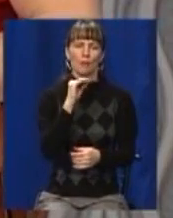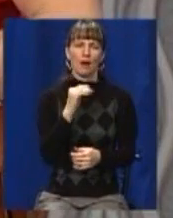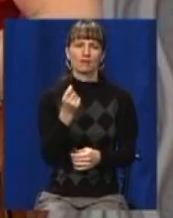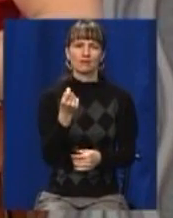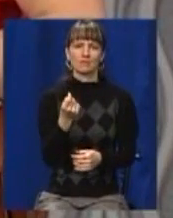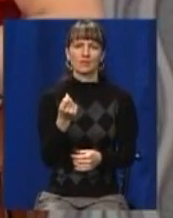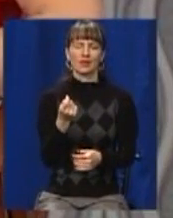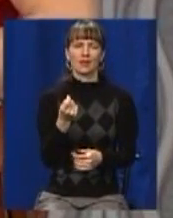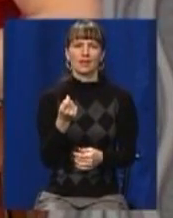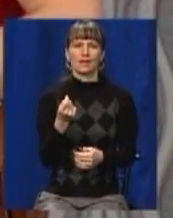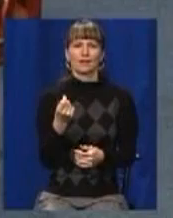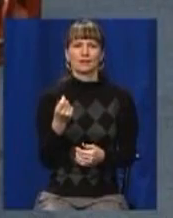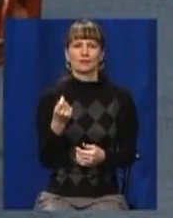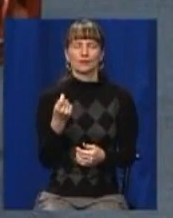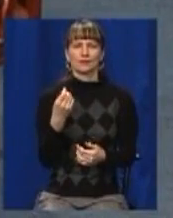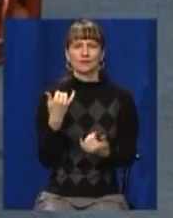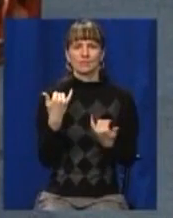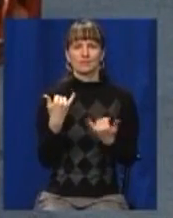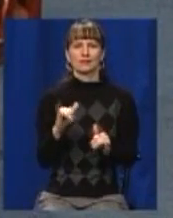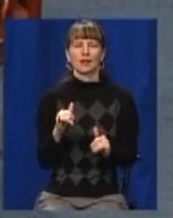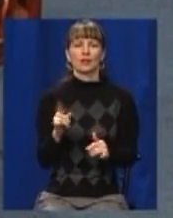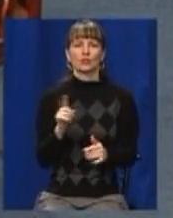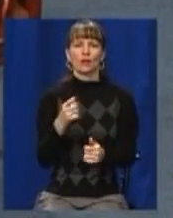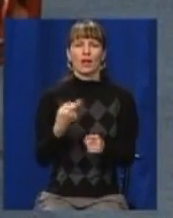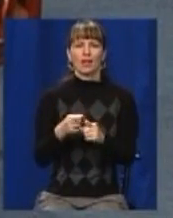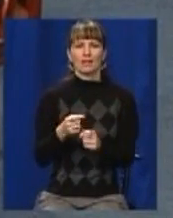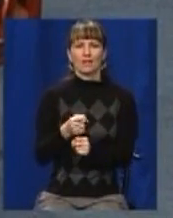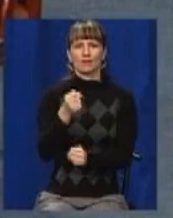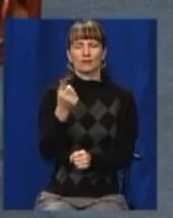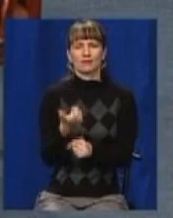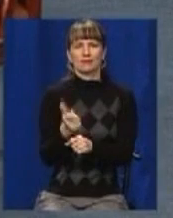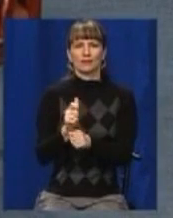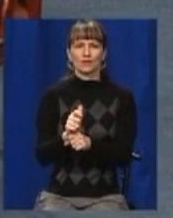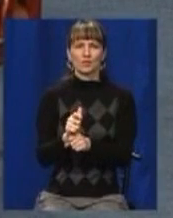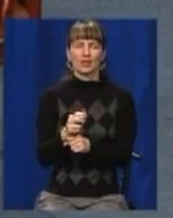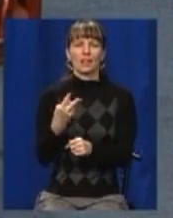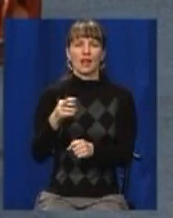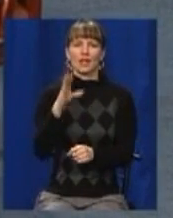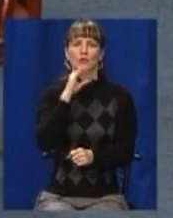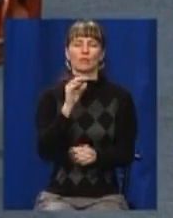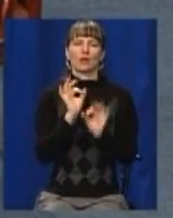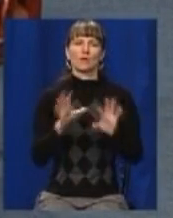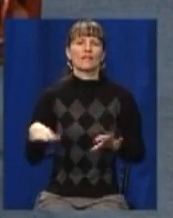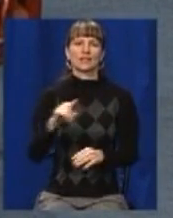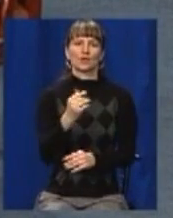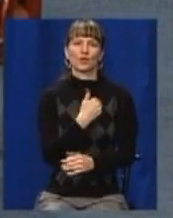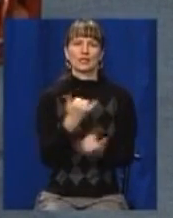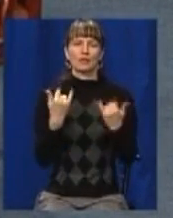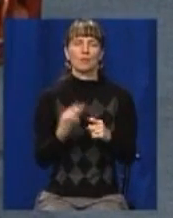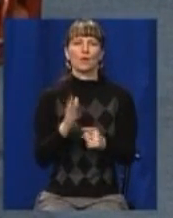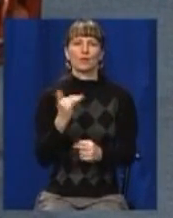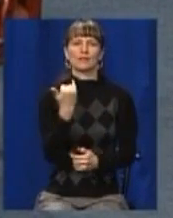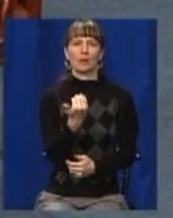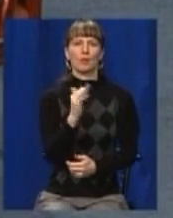погарячкували люди і вирішили зробити парасольки. Парасольки – це занадто. Ну, в принципі, розповіли усе, що хотіла вам сьогодні. Тому будемо з